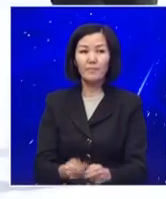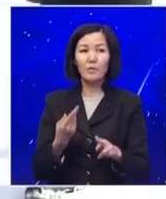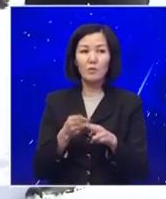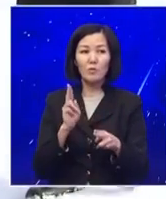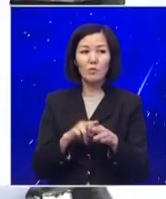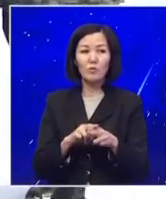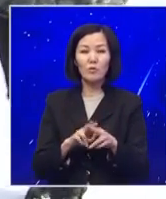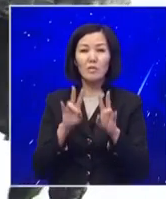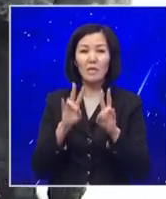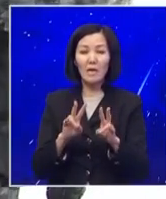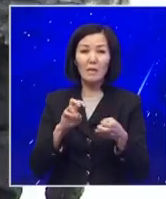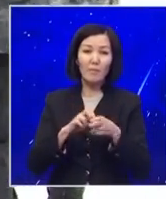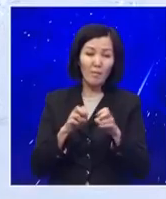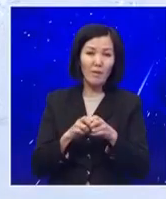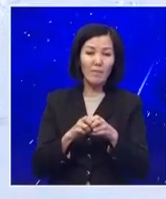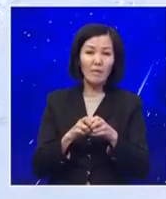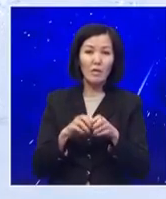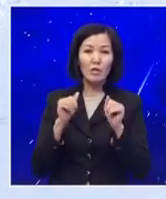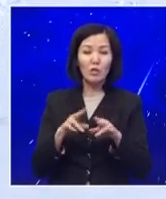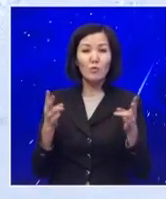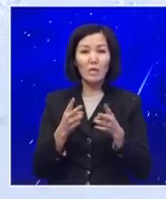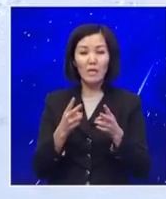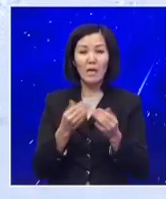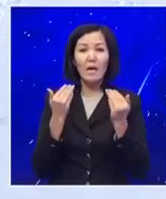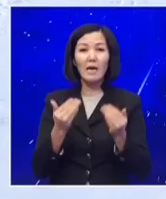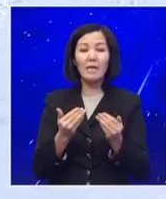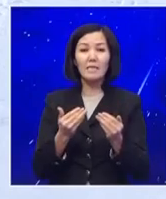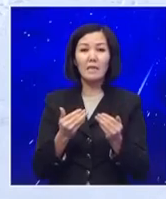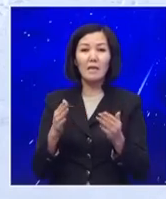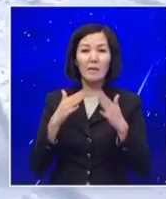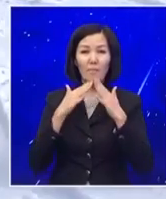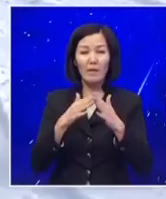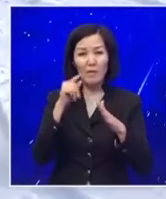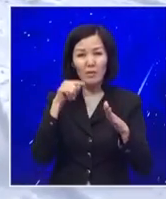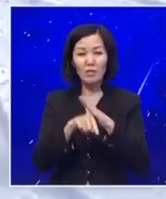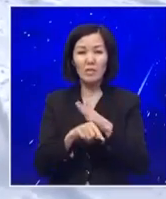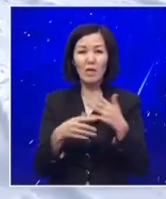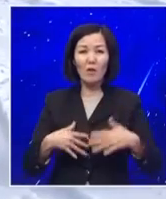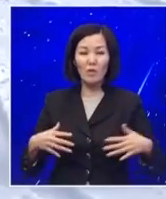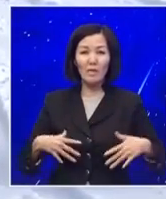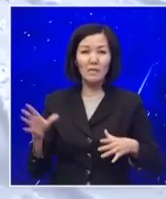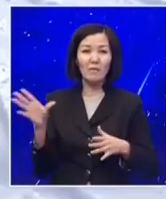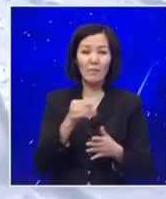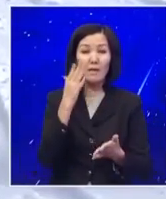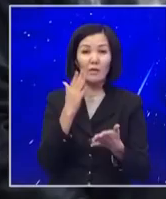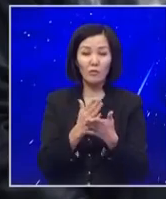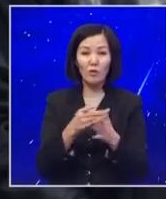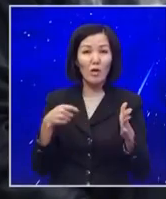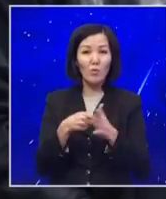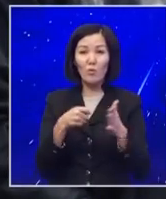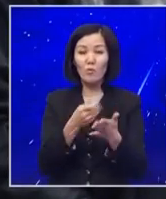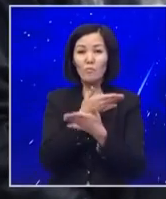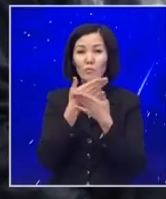үшін тек қана осы проблема менде. Қазір бармал қорада тұр. Жемшөбін әркім әл қадірінше сатып алып жатыр. Баршасы